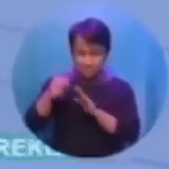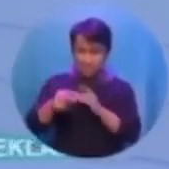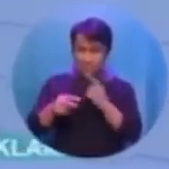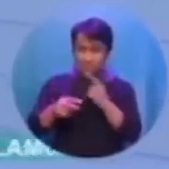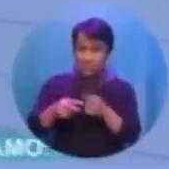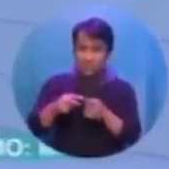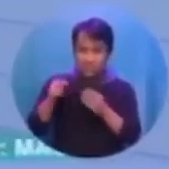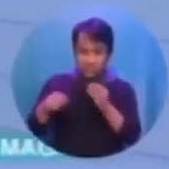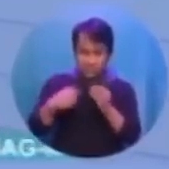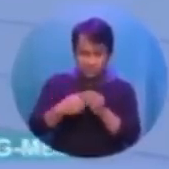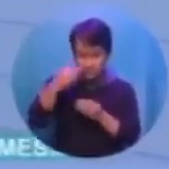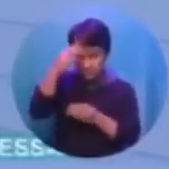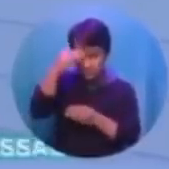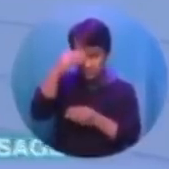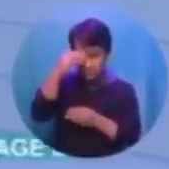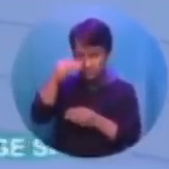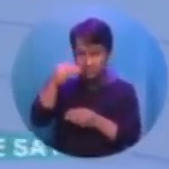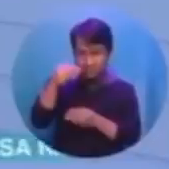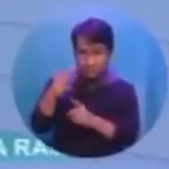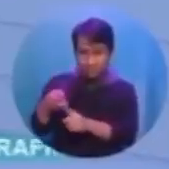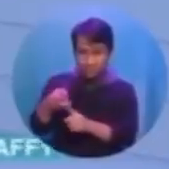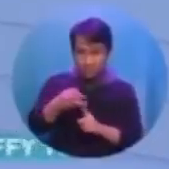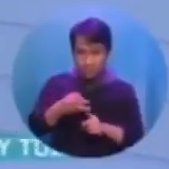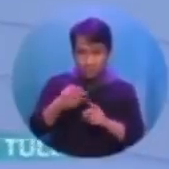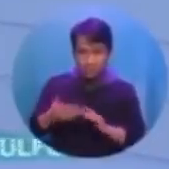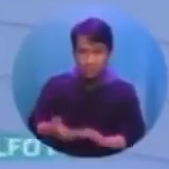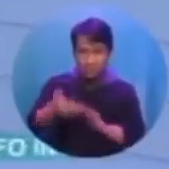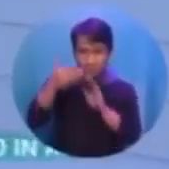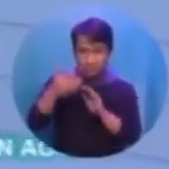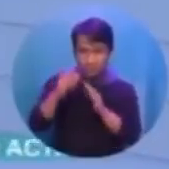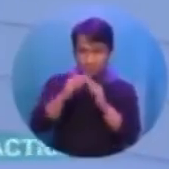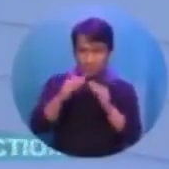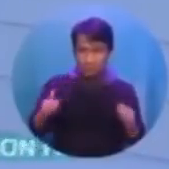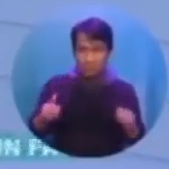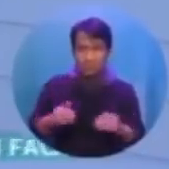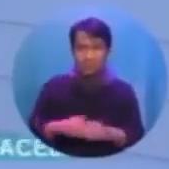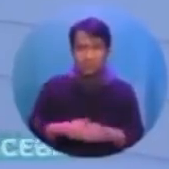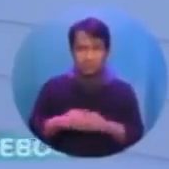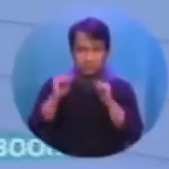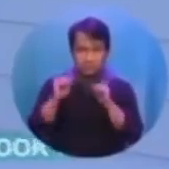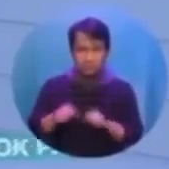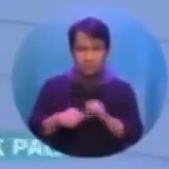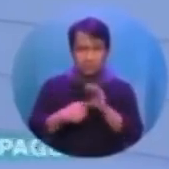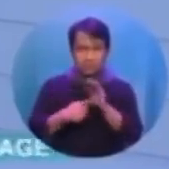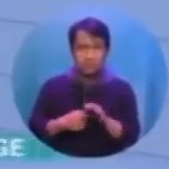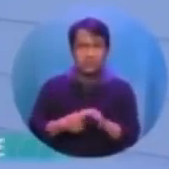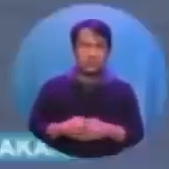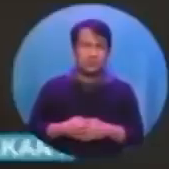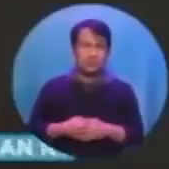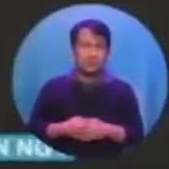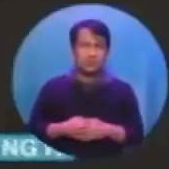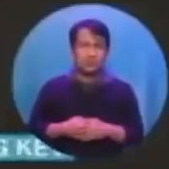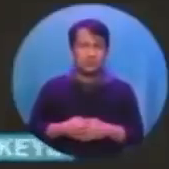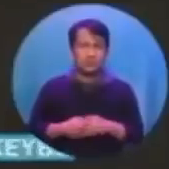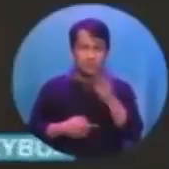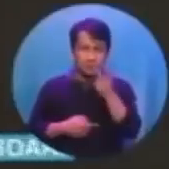pong lalaki na dinudukot po sa harap ng kanyang bahay. Pwede ba natin panoorin one more time yung video?